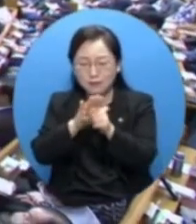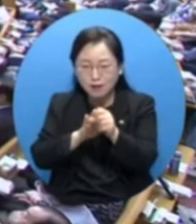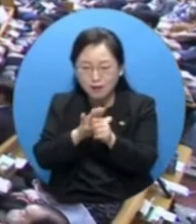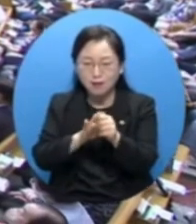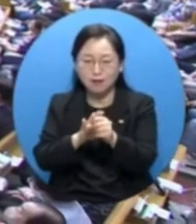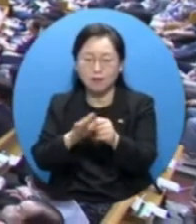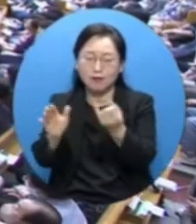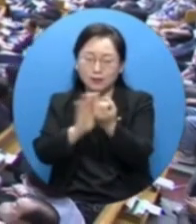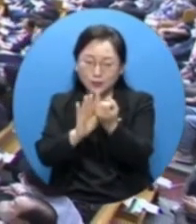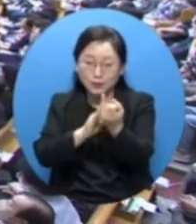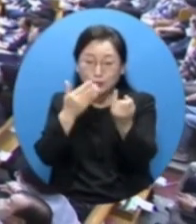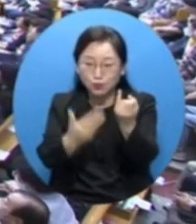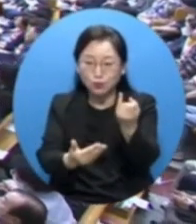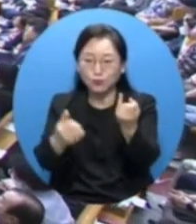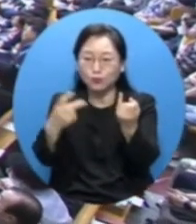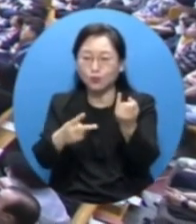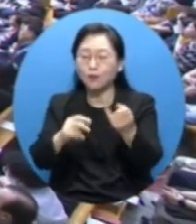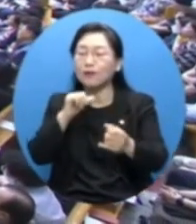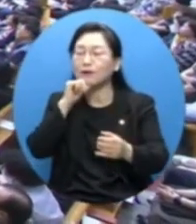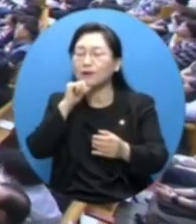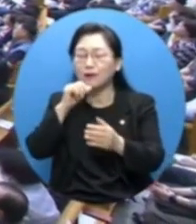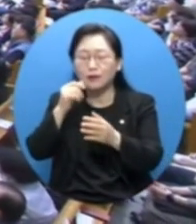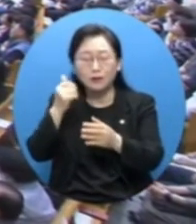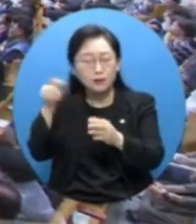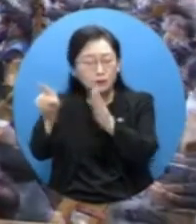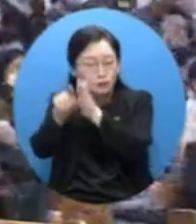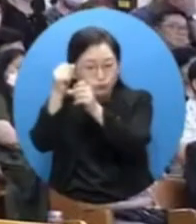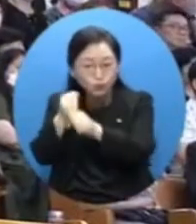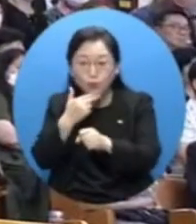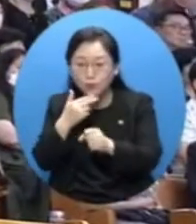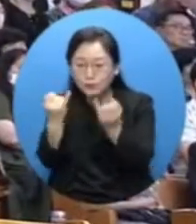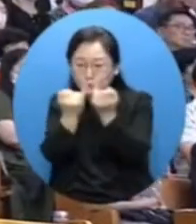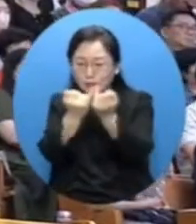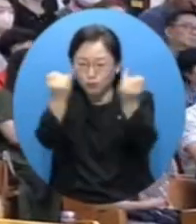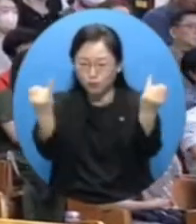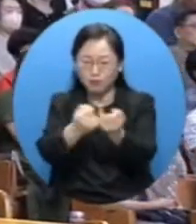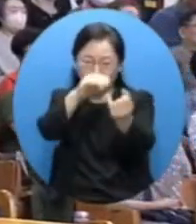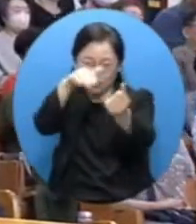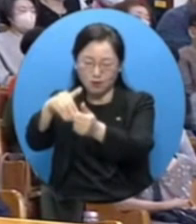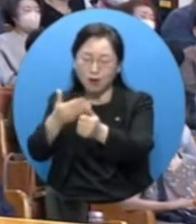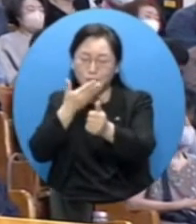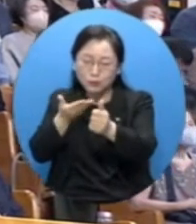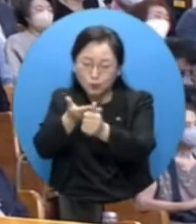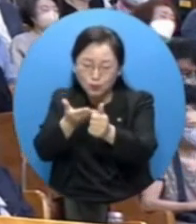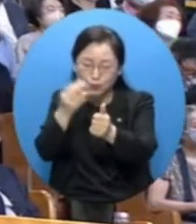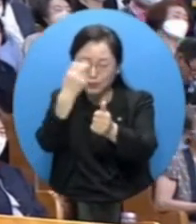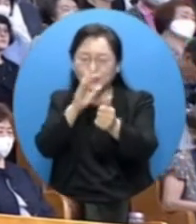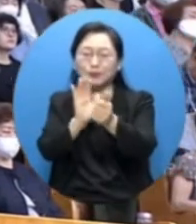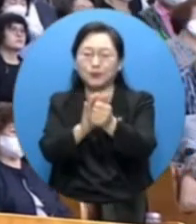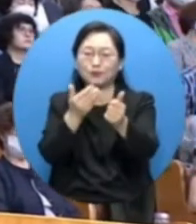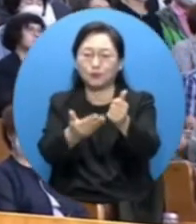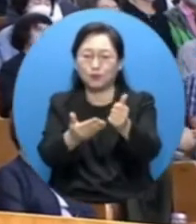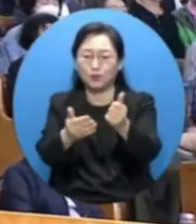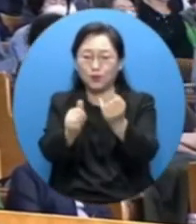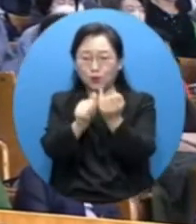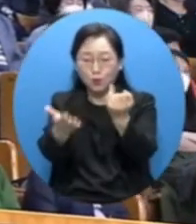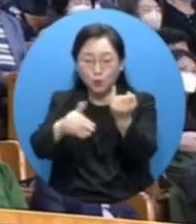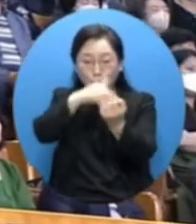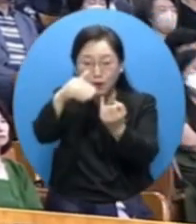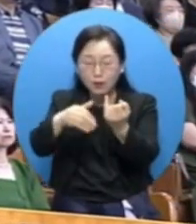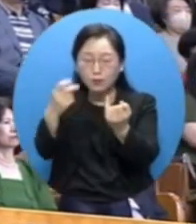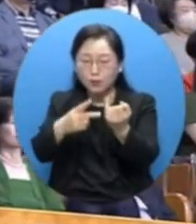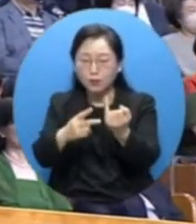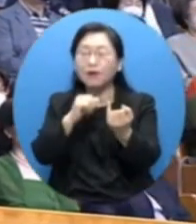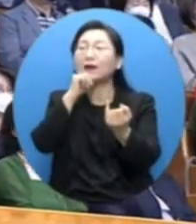섬겨서 돌봐주었고 가난하고 의지할 데 없는 여성들을 먹이고 돌봐왔습니다. 고아와 과부뿐 아니라